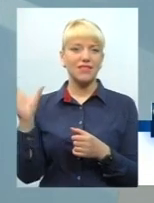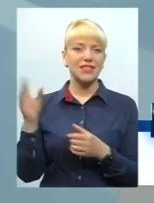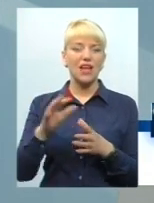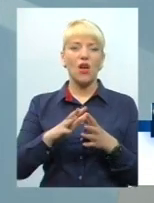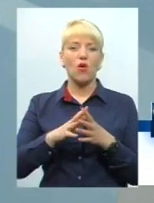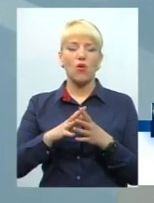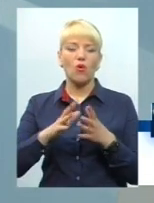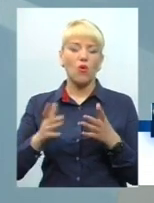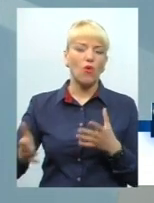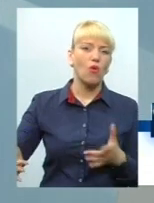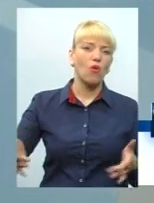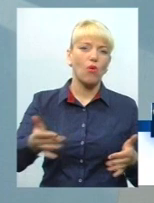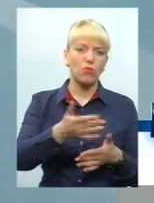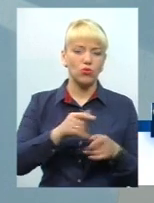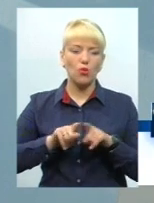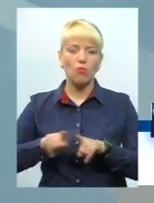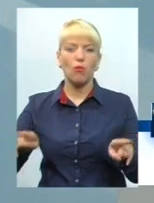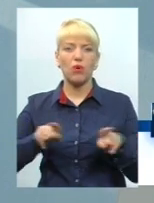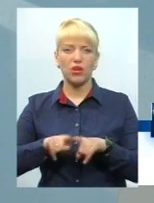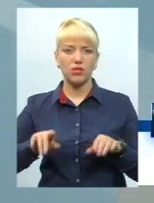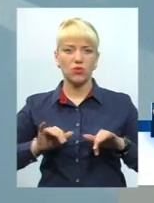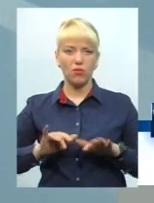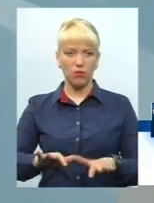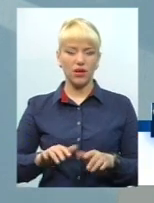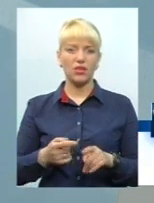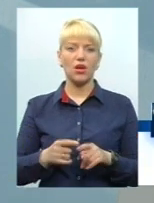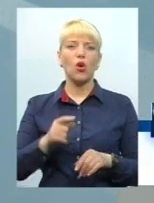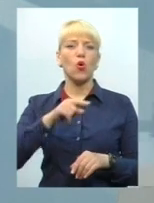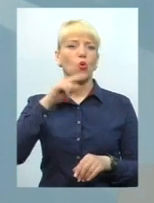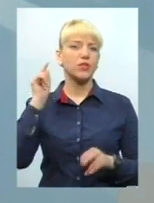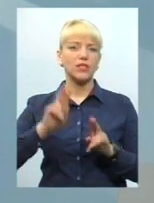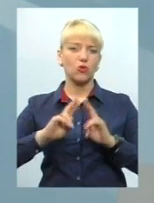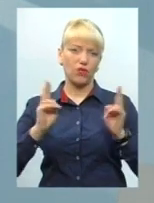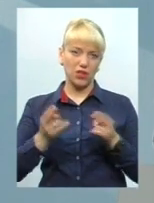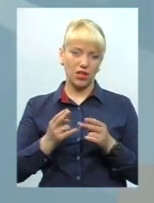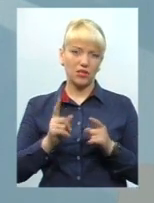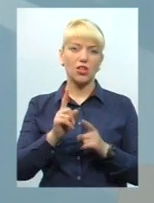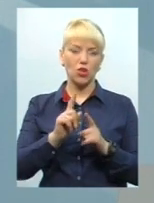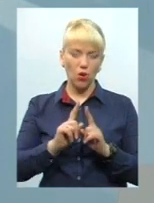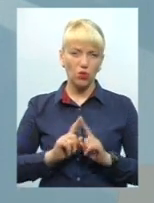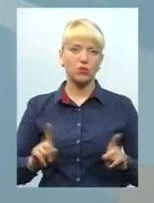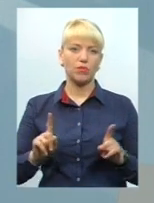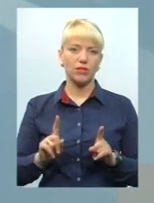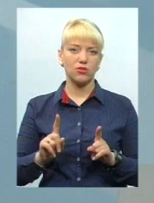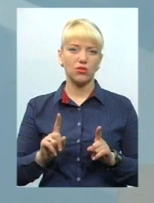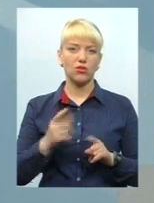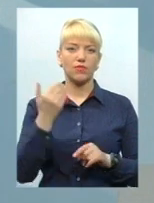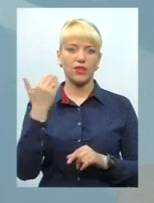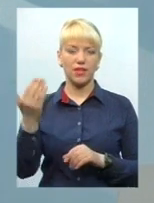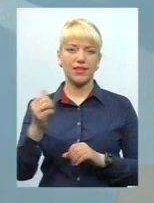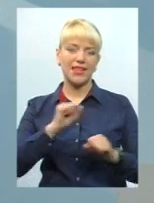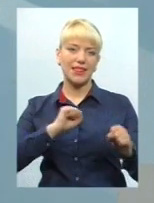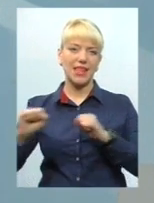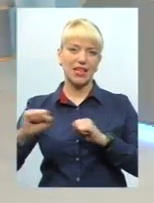всеохоплюючу пропагандистську кампанію Російської Федерації. І особисто її